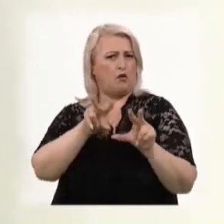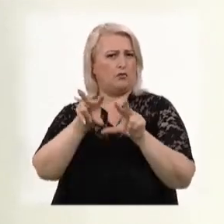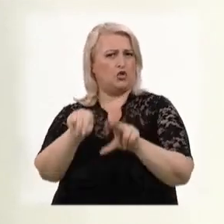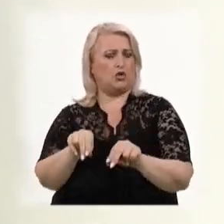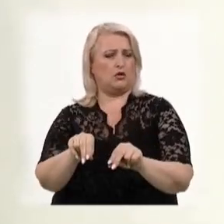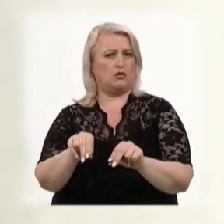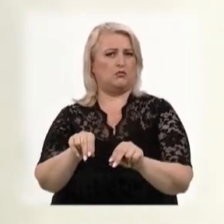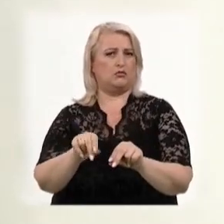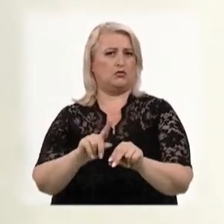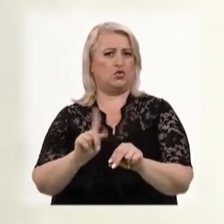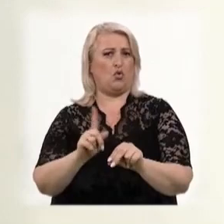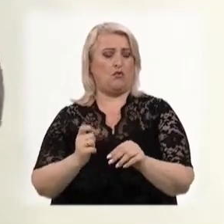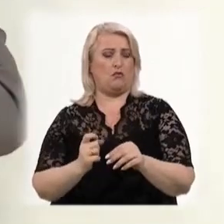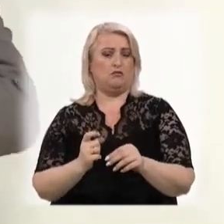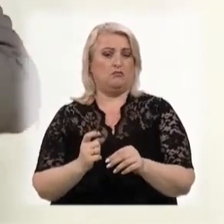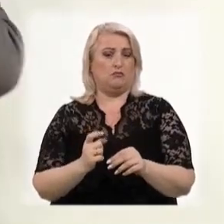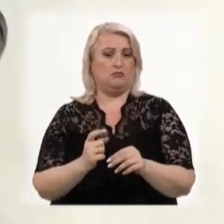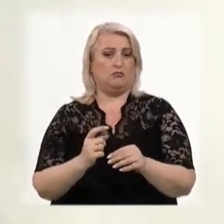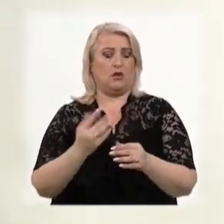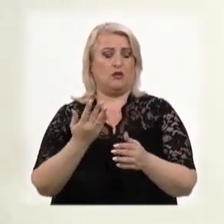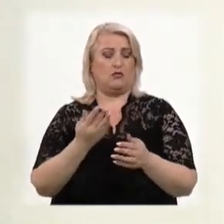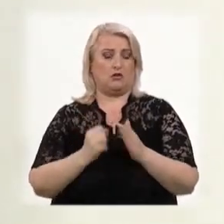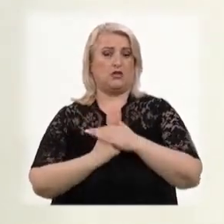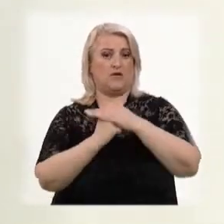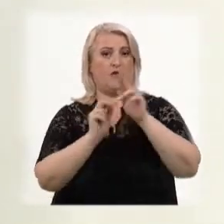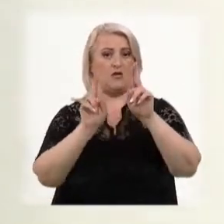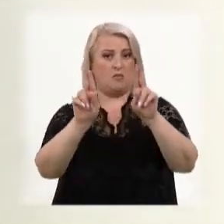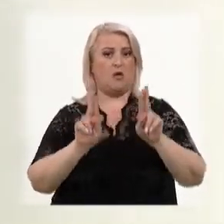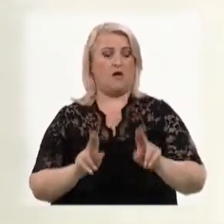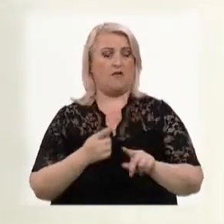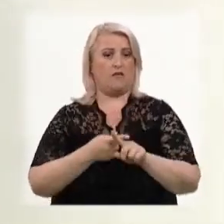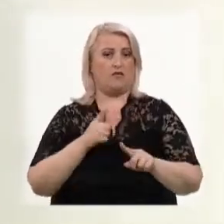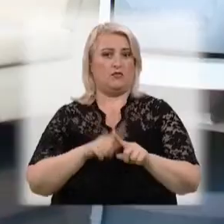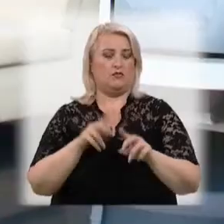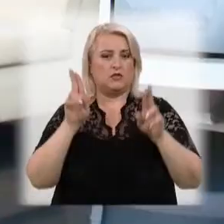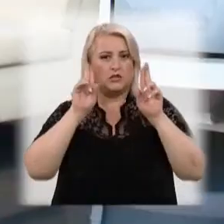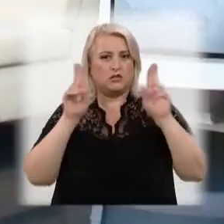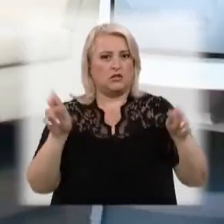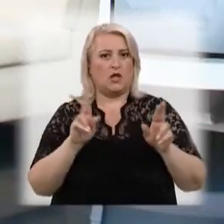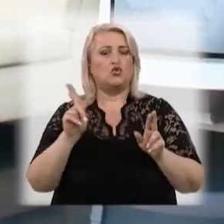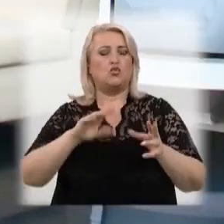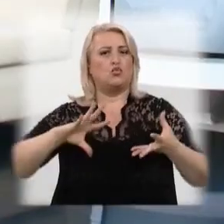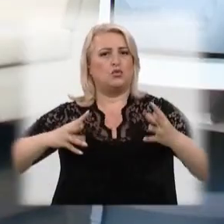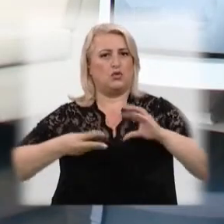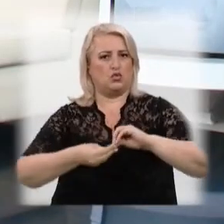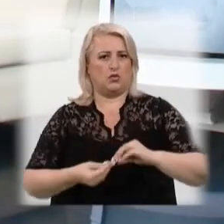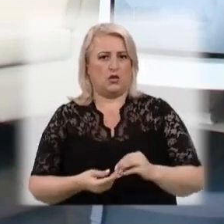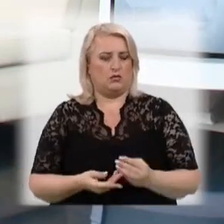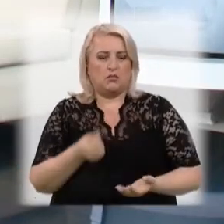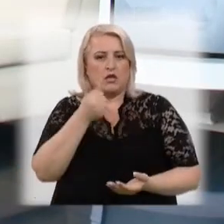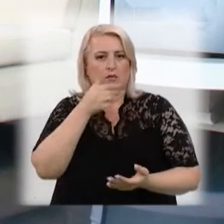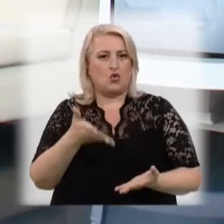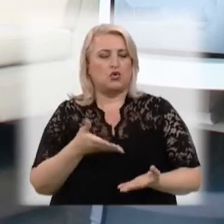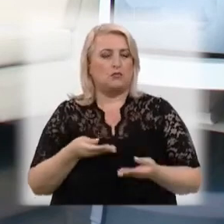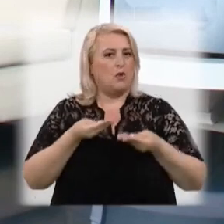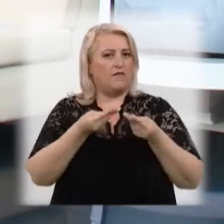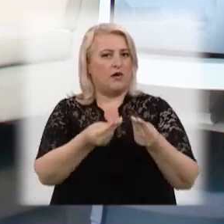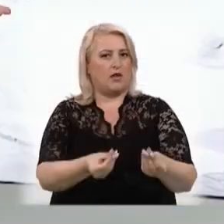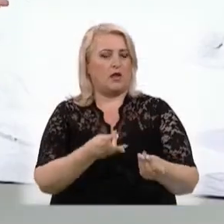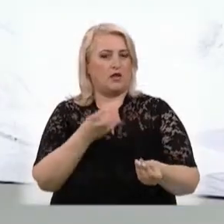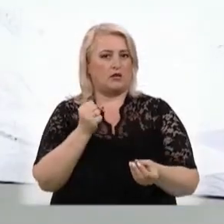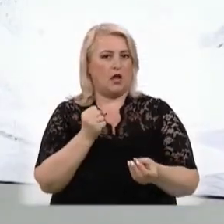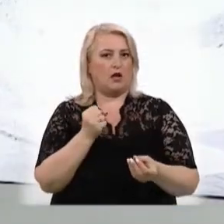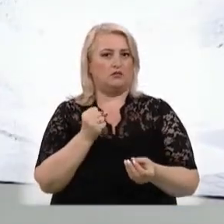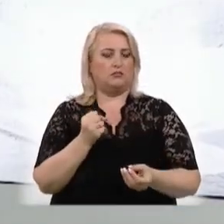algoritmi în baza cărora vor fi acestea acțiuni Nimeni nu știe adică și nu pot influența partea de